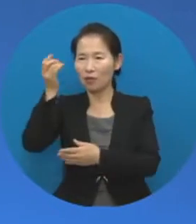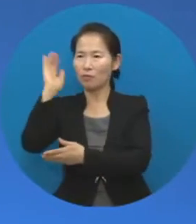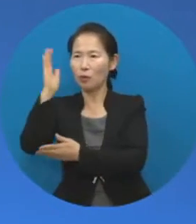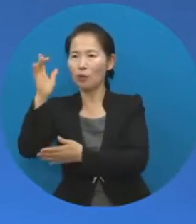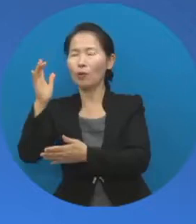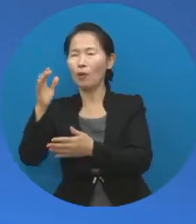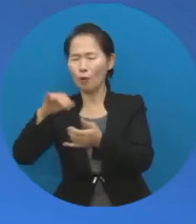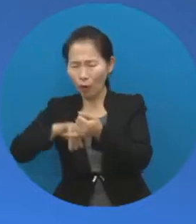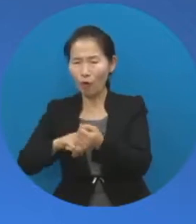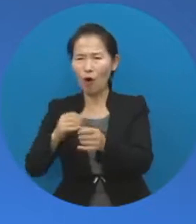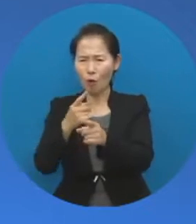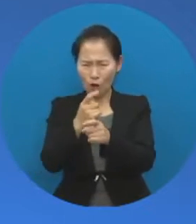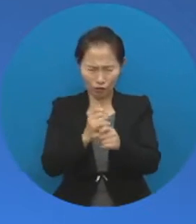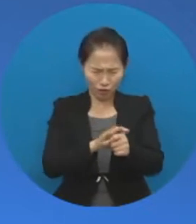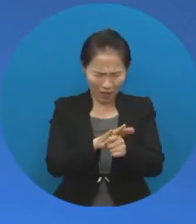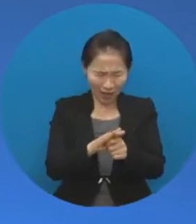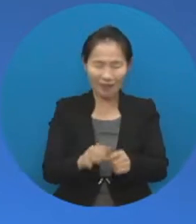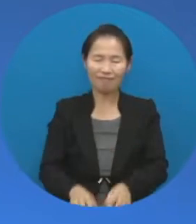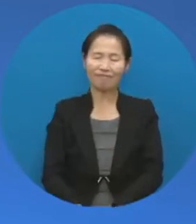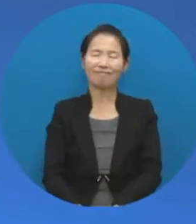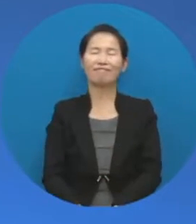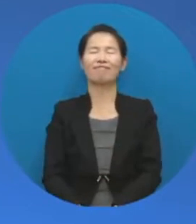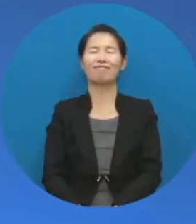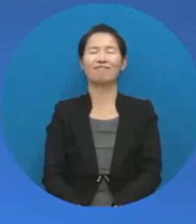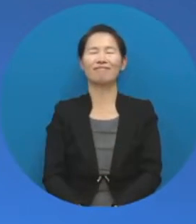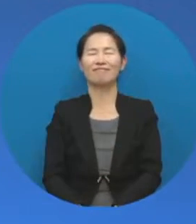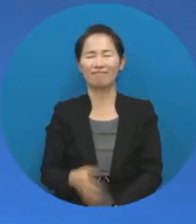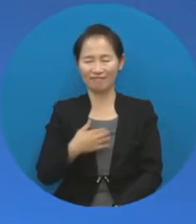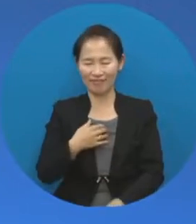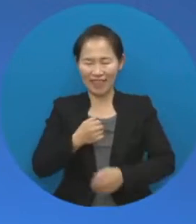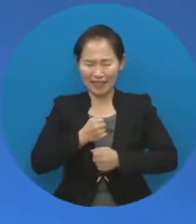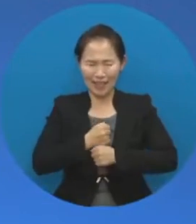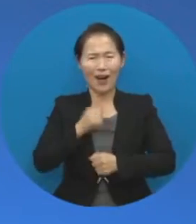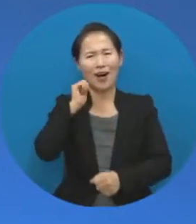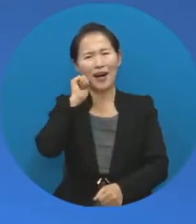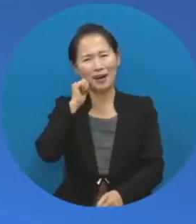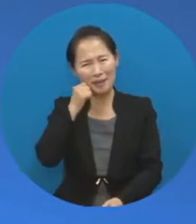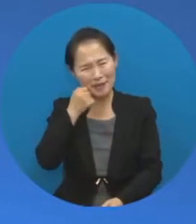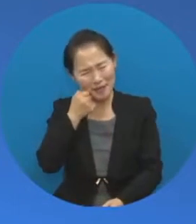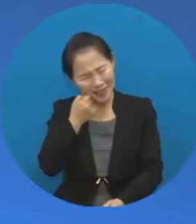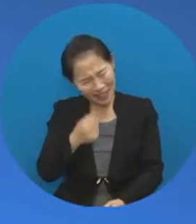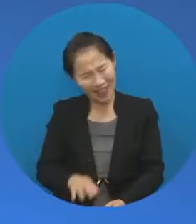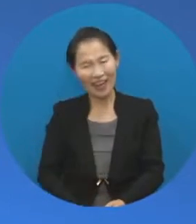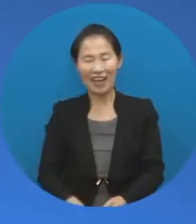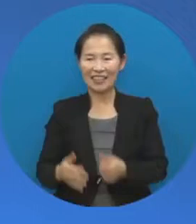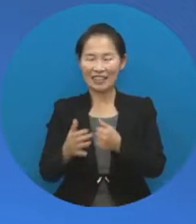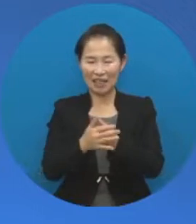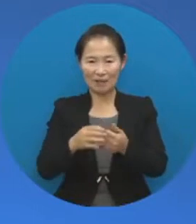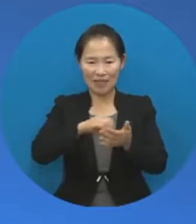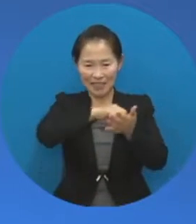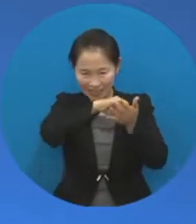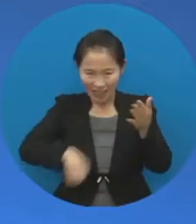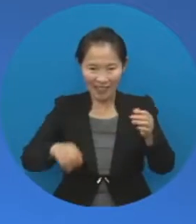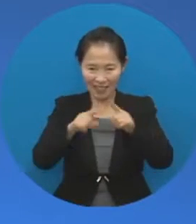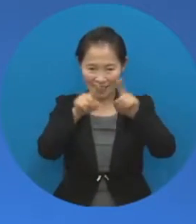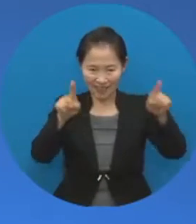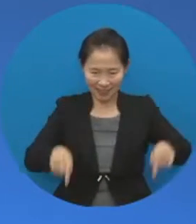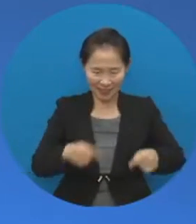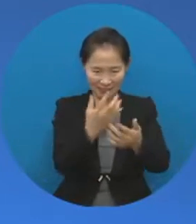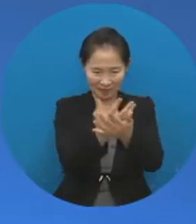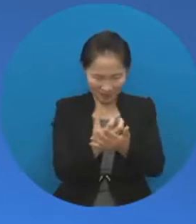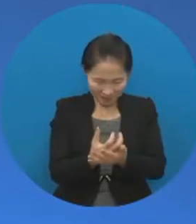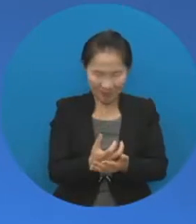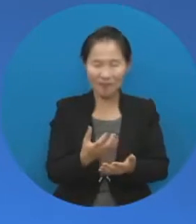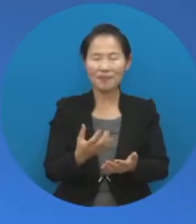사랑하라고 그러더라고요. 근데 저는 도저히 그거를 지킬 수가 없는 거예요. 그래서 이제 사직서를 들고 1년이 지나서 회사를